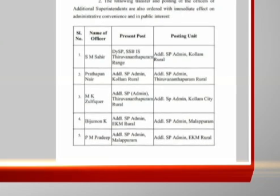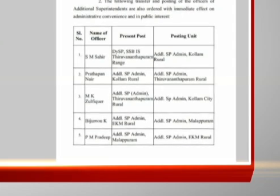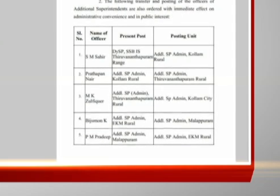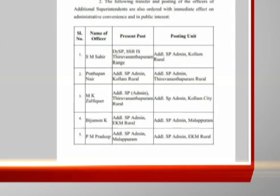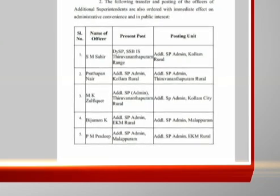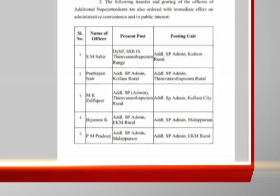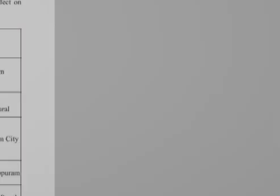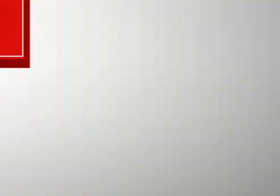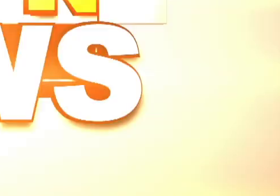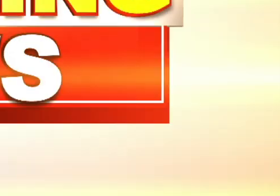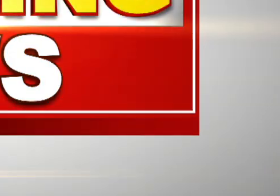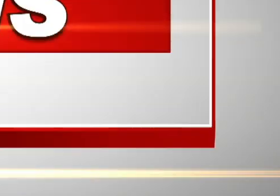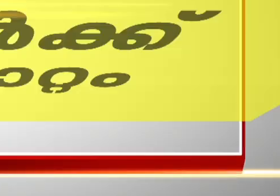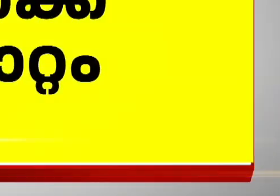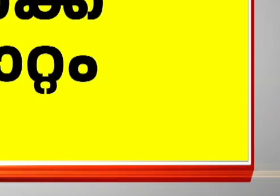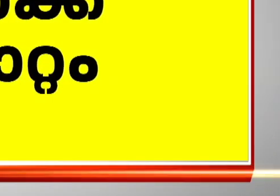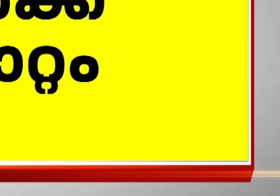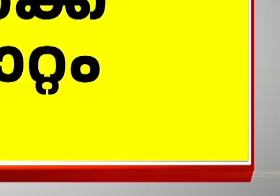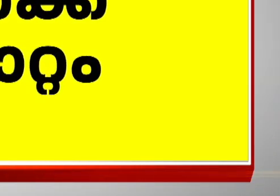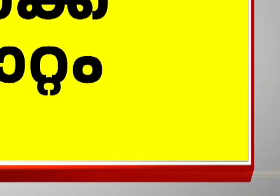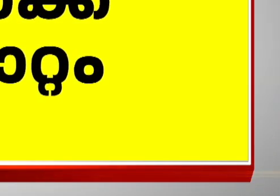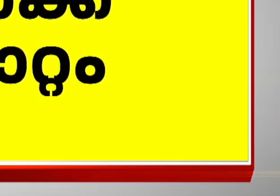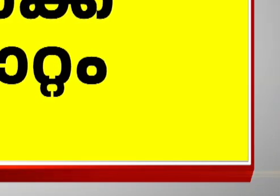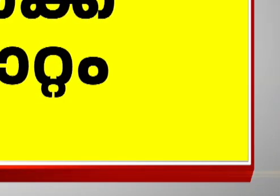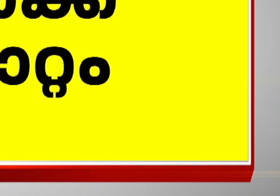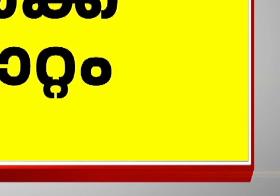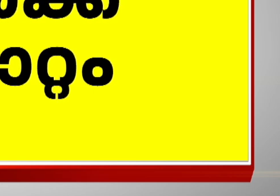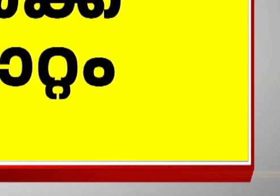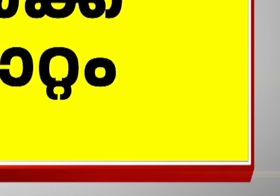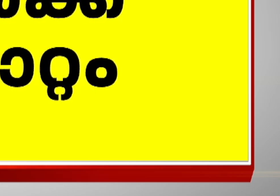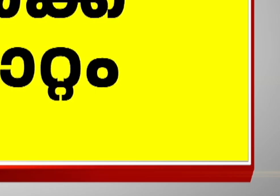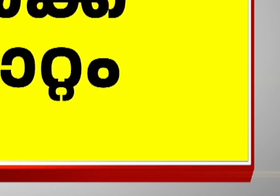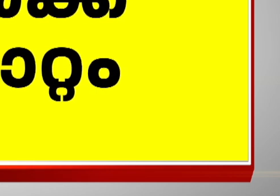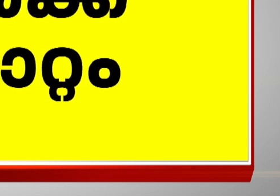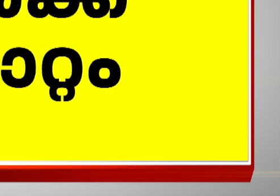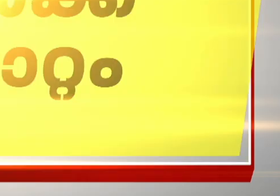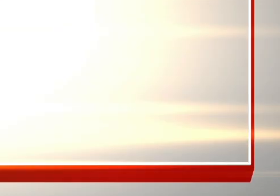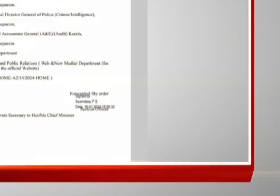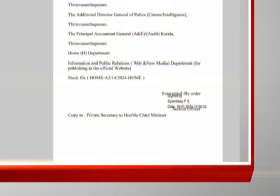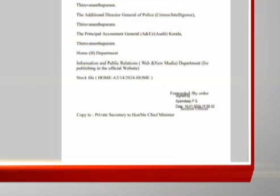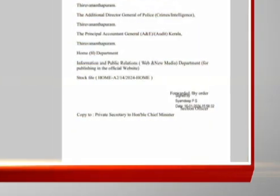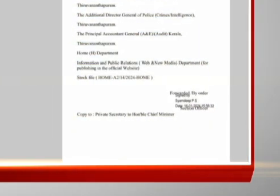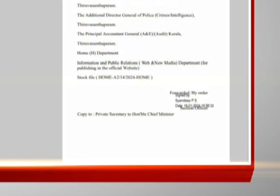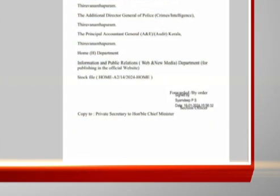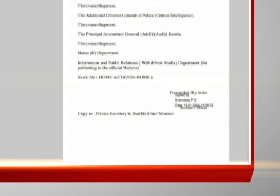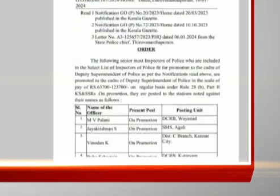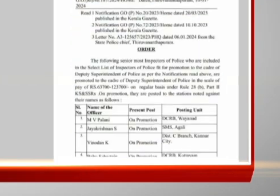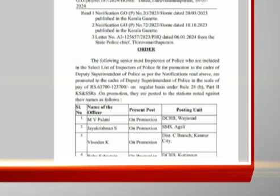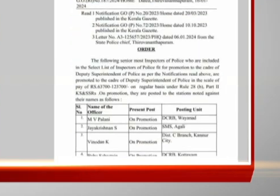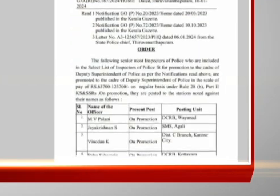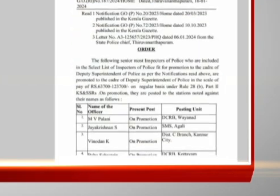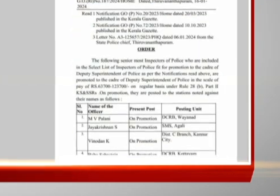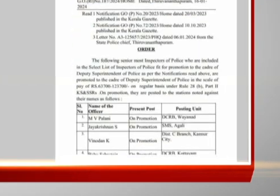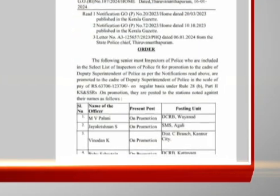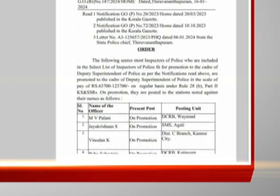മാറ്റം ചെയ്യപ്പെട്ടിരിക്കുന്നത്. അതിൽ ക്രമസമാധാന ചുമതലയുള്ള പലരെയും ക്രമസമാധാന ചുമതലയിൽ നിന്നും സ്പെഷ്യൽ യൂണിറ്റിലേക്ക് മാറ്റിയിട്ടുണ്ട്. മിക്കവാറും ആൾക്കാർക്ക് ജില്ലയ്ക്ക്